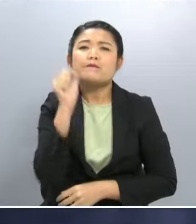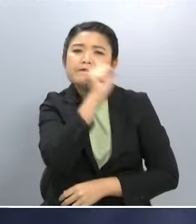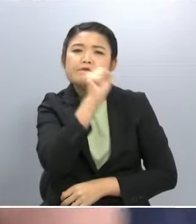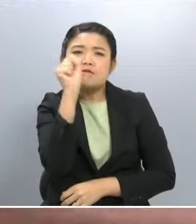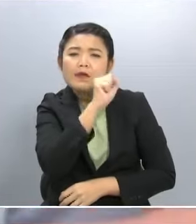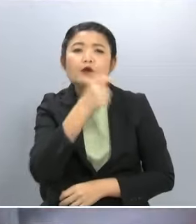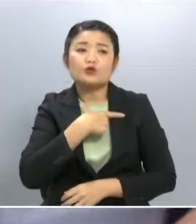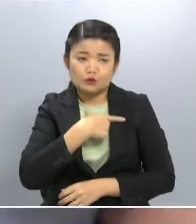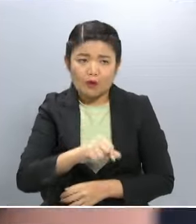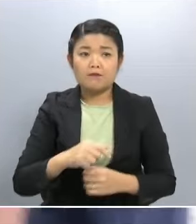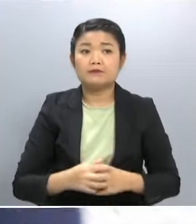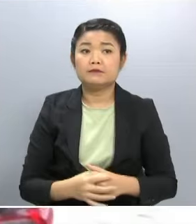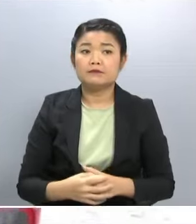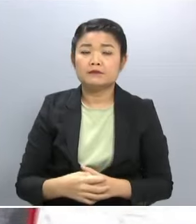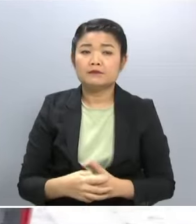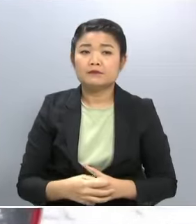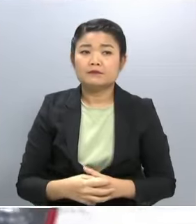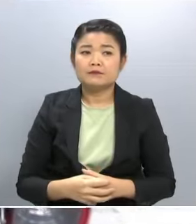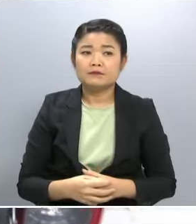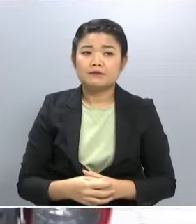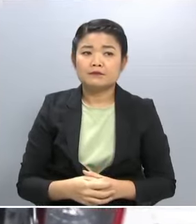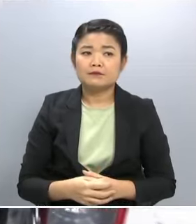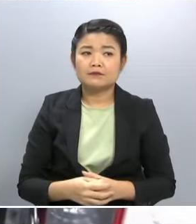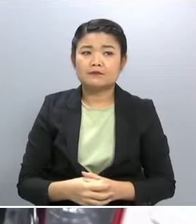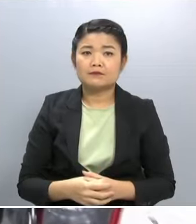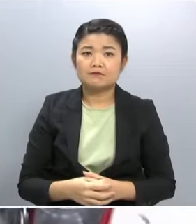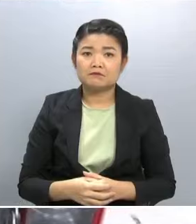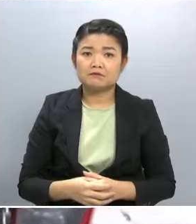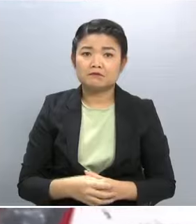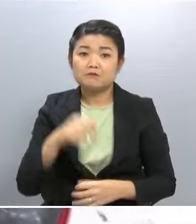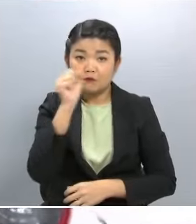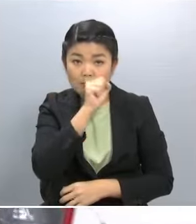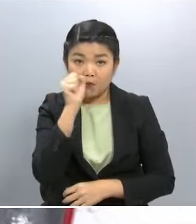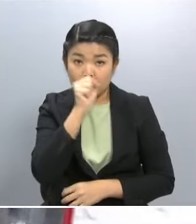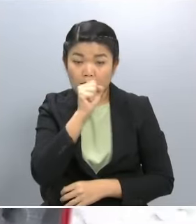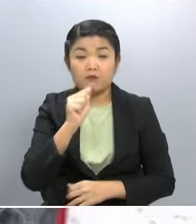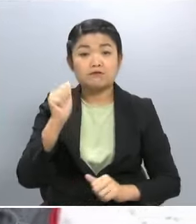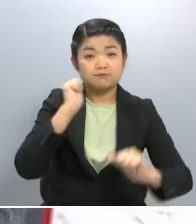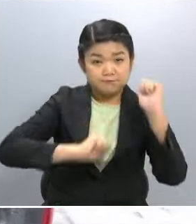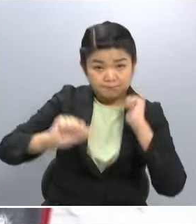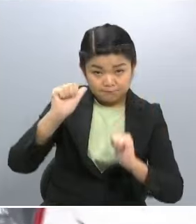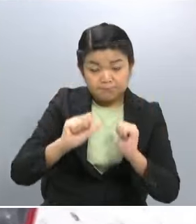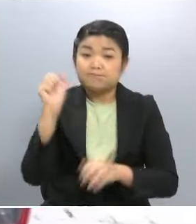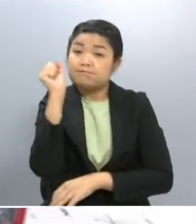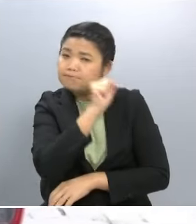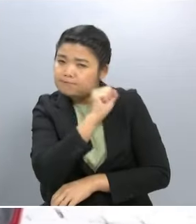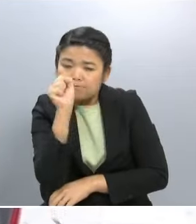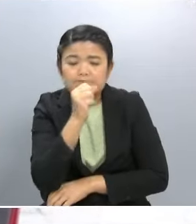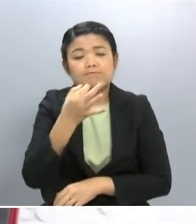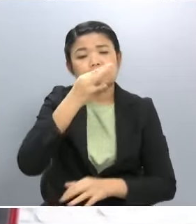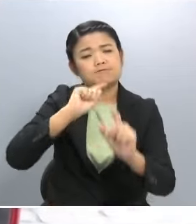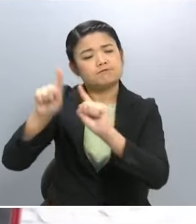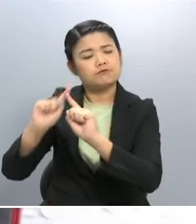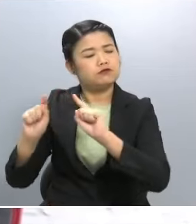เค้าเป็นนักดนตรีด้วยป่ะก็เป็นนักร้องนะนักแสดงก็เป็นนะคะเป็นเป็นหลายอย่างเนี่ย